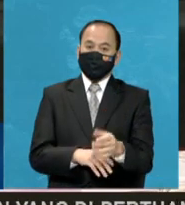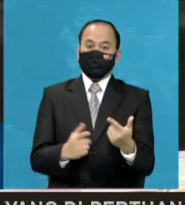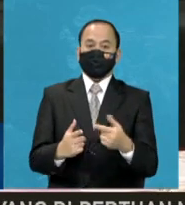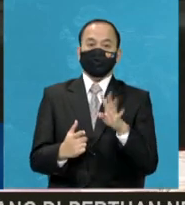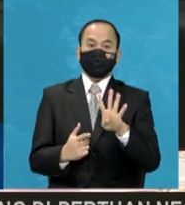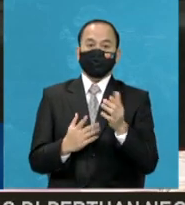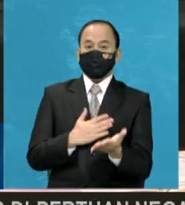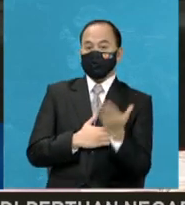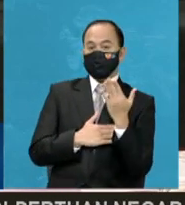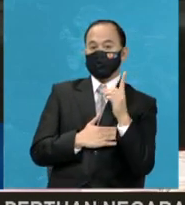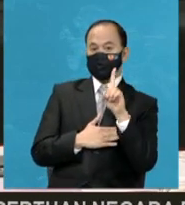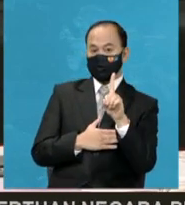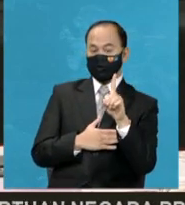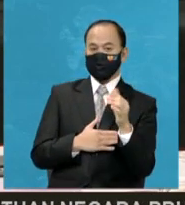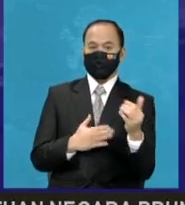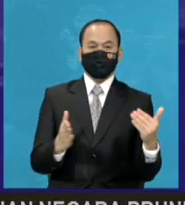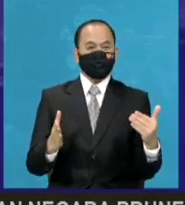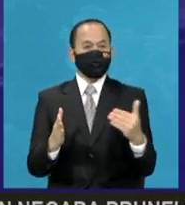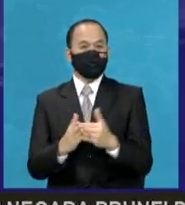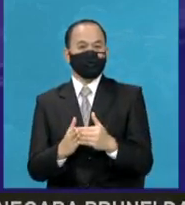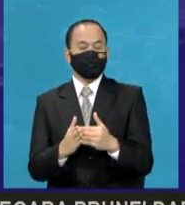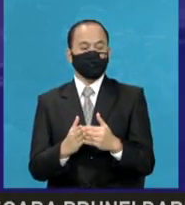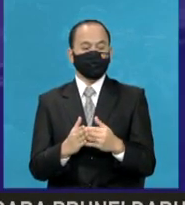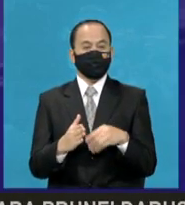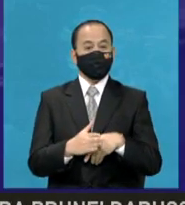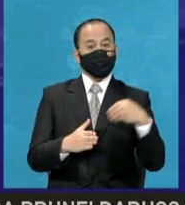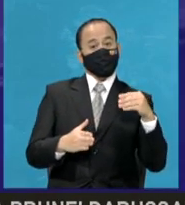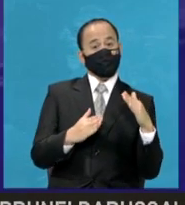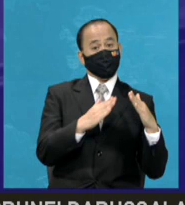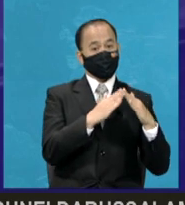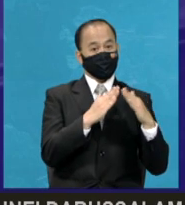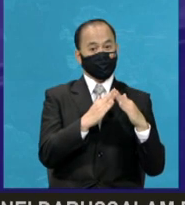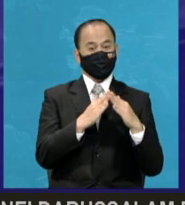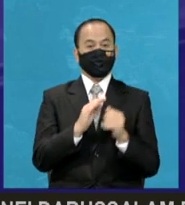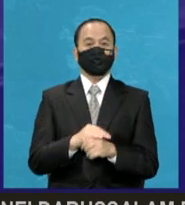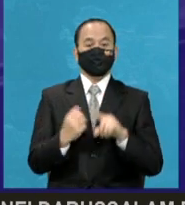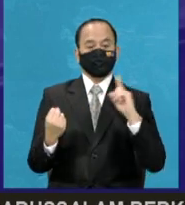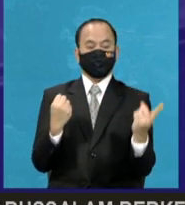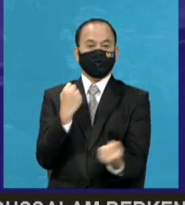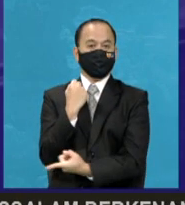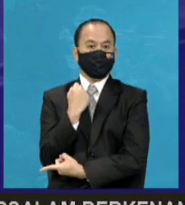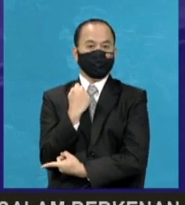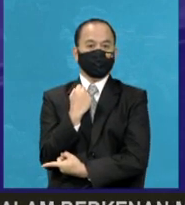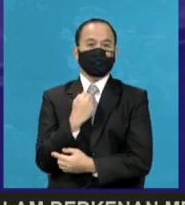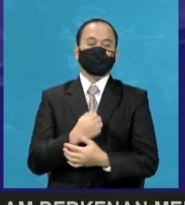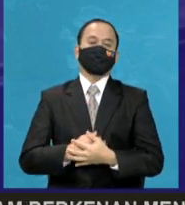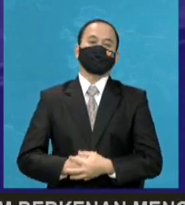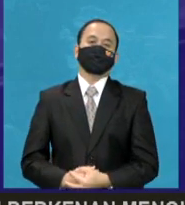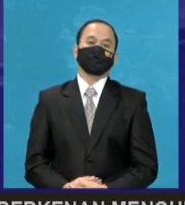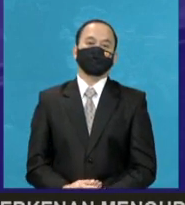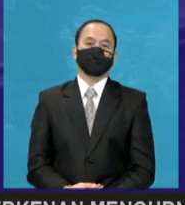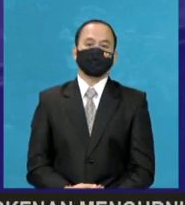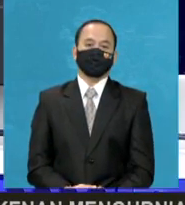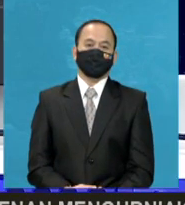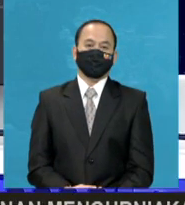terdapat satu pelanggaran arahan keluar rumah telah dikeluarkan dan dah kompaun di seluruh